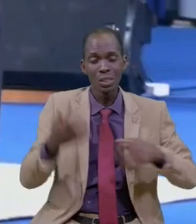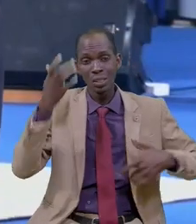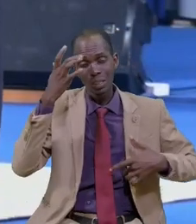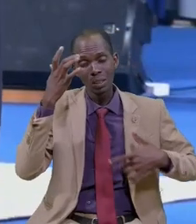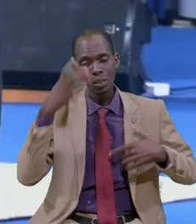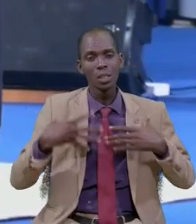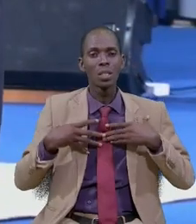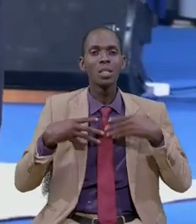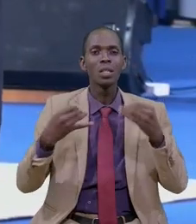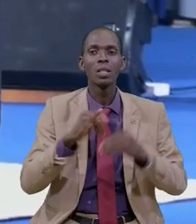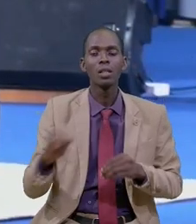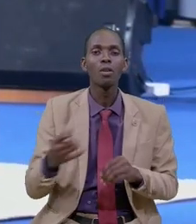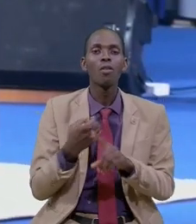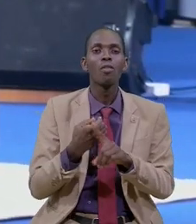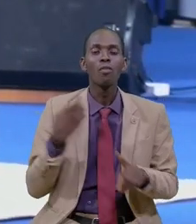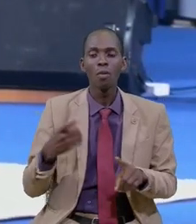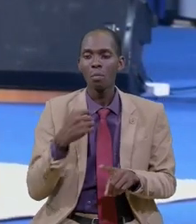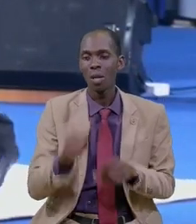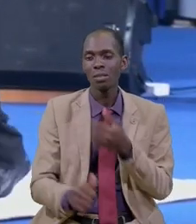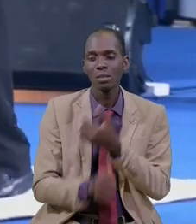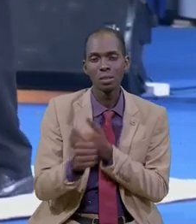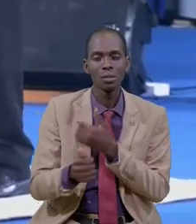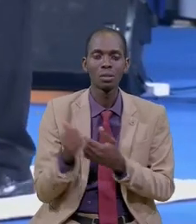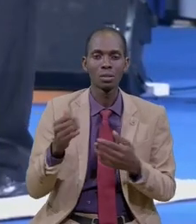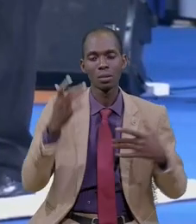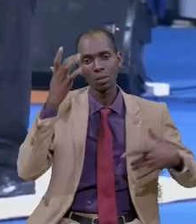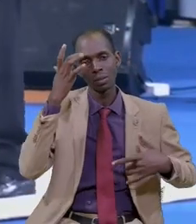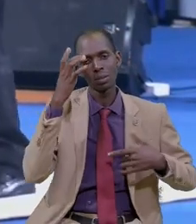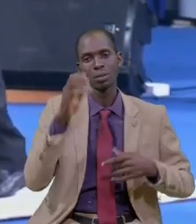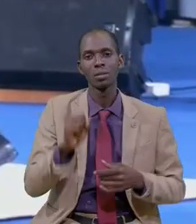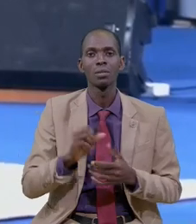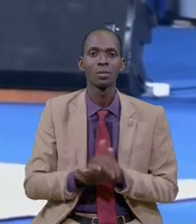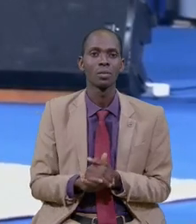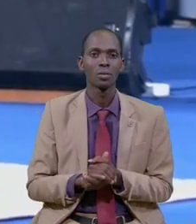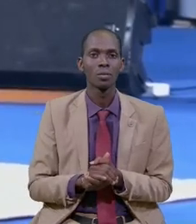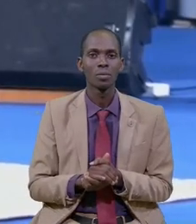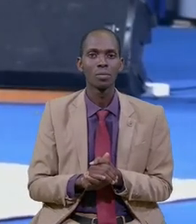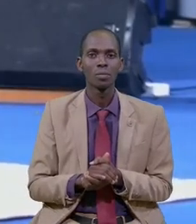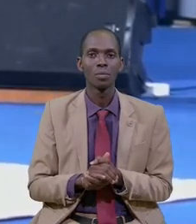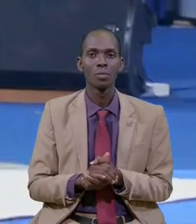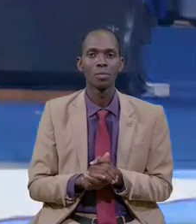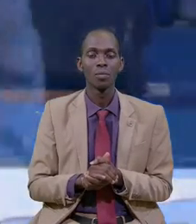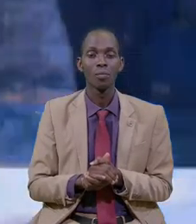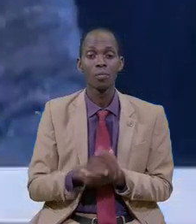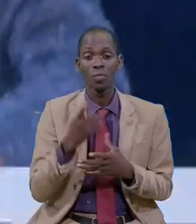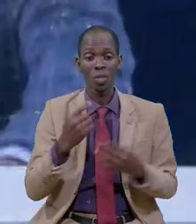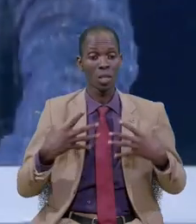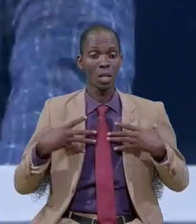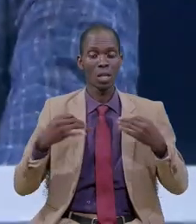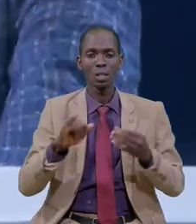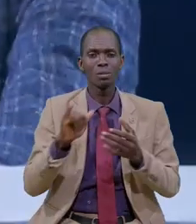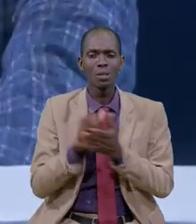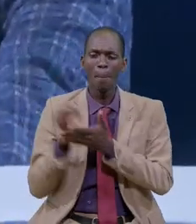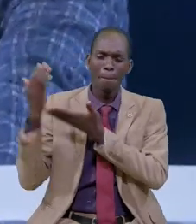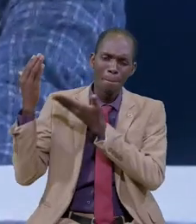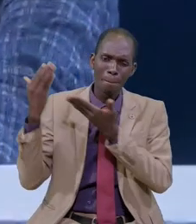from a terminal disease. La guérison des maladies de longue date et la guérison pour les maladies terminales,